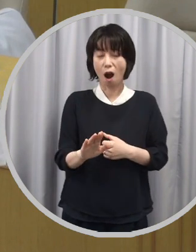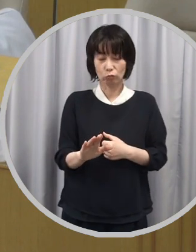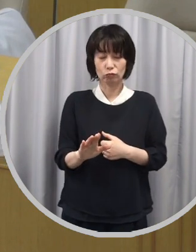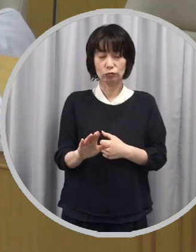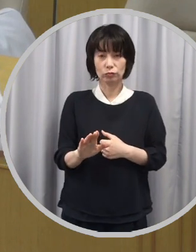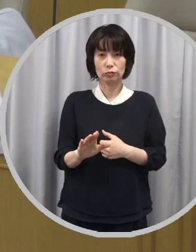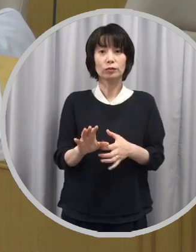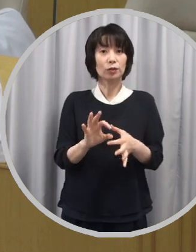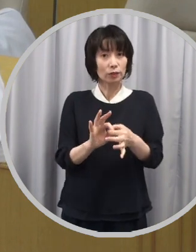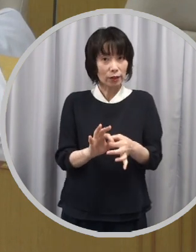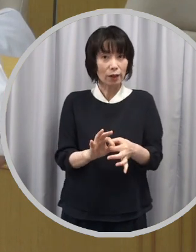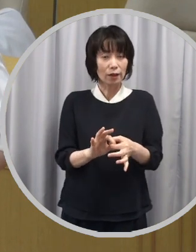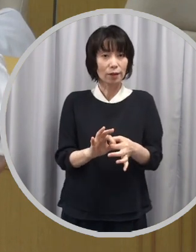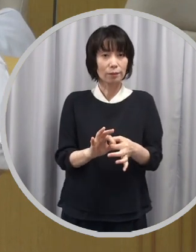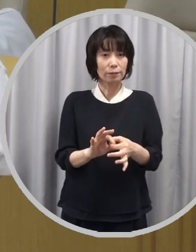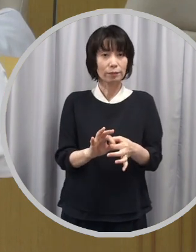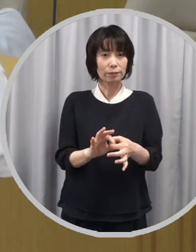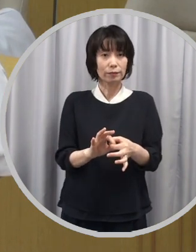後、個々に、